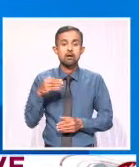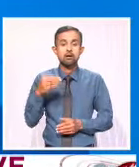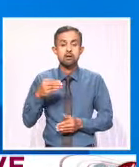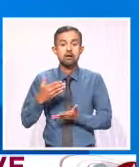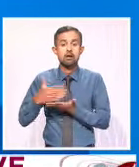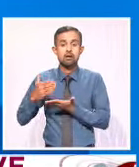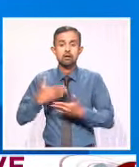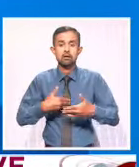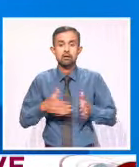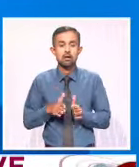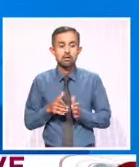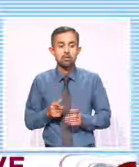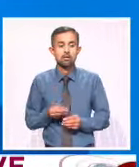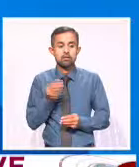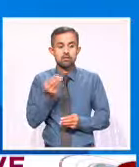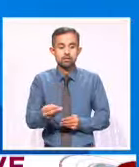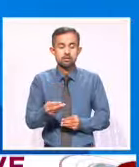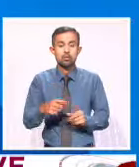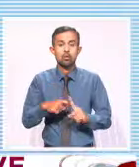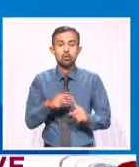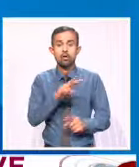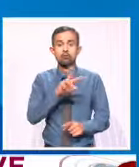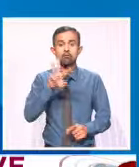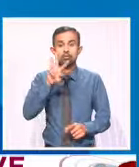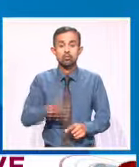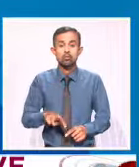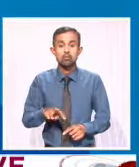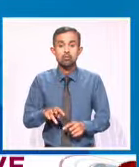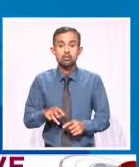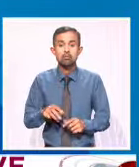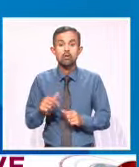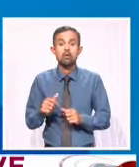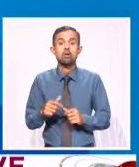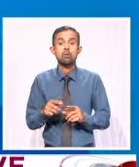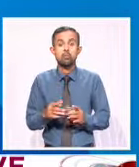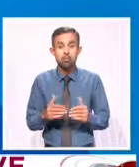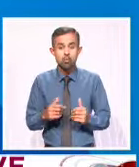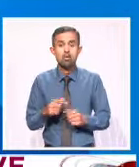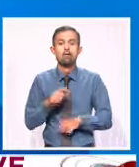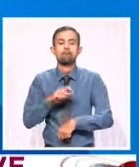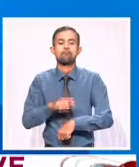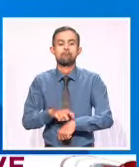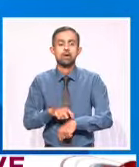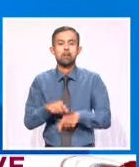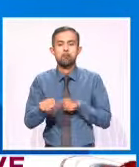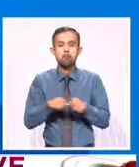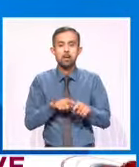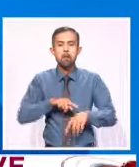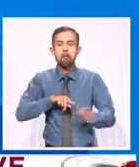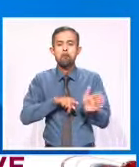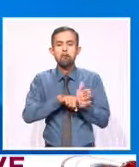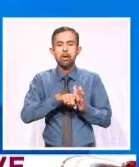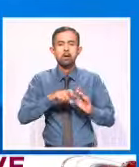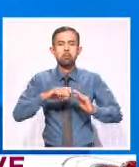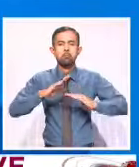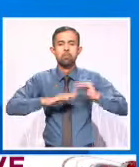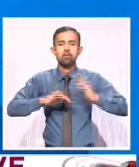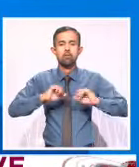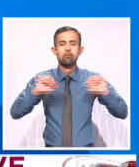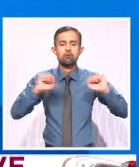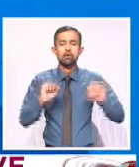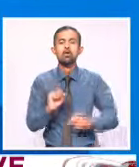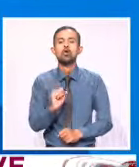ගෙවන්න කැබිනට් මණ්ඩලයට ඉදිරිපත් කළා කෝටි 23000 ගෙවීමට නිර්මාණය කරන ගමන් ඉන්න අවස්ථාවක මෙවැනි පැරණි ක්‍රම අනුගමනය